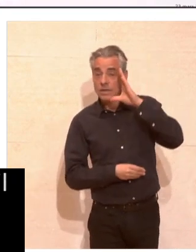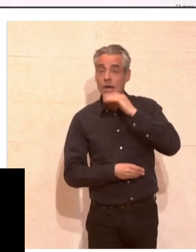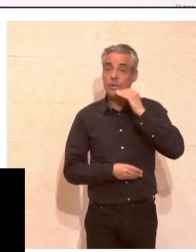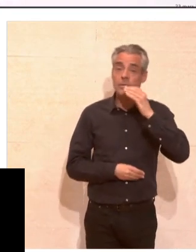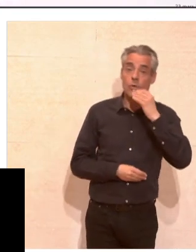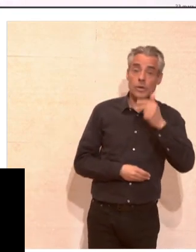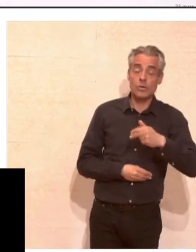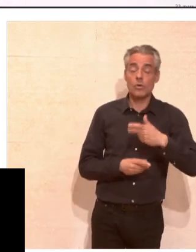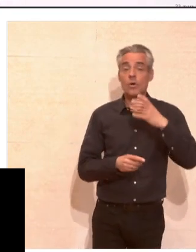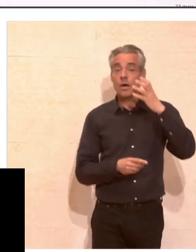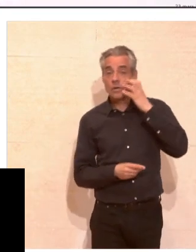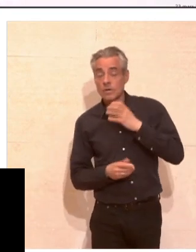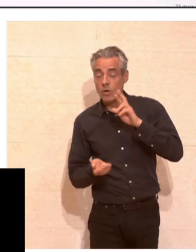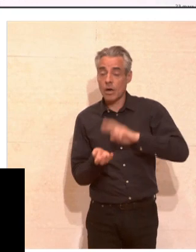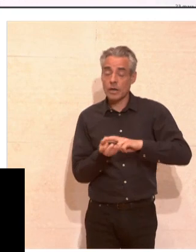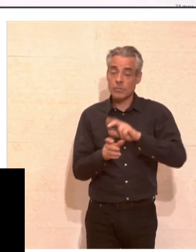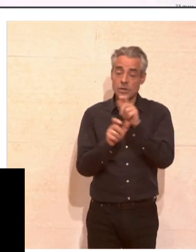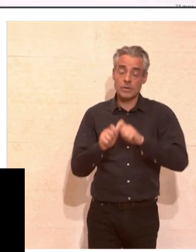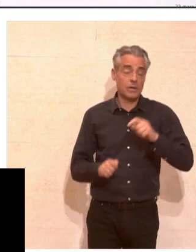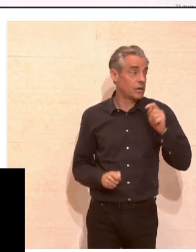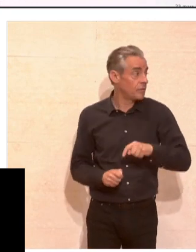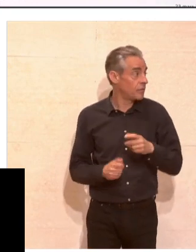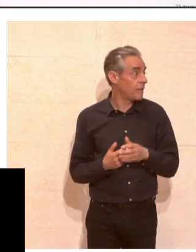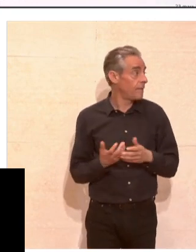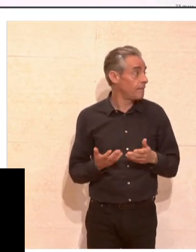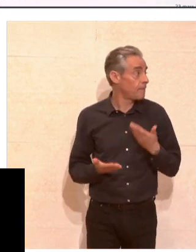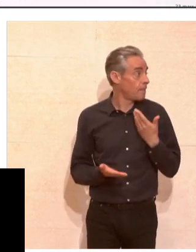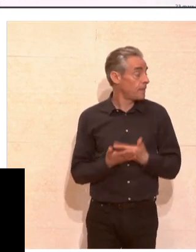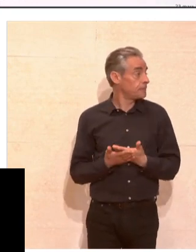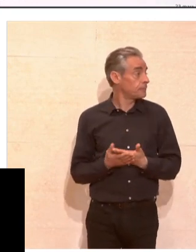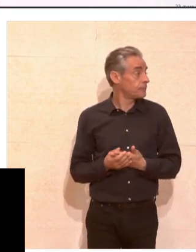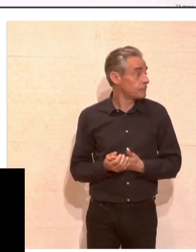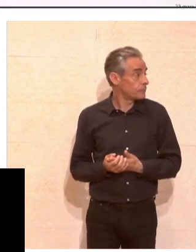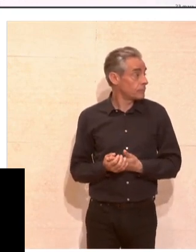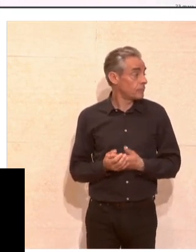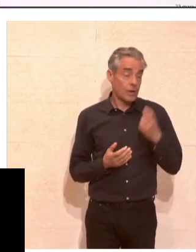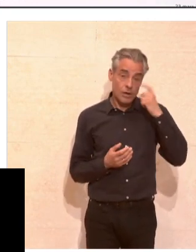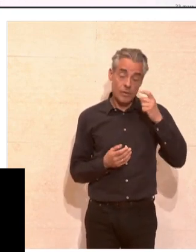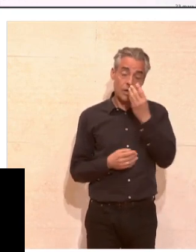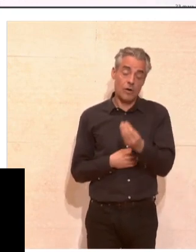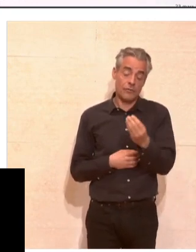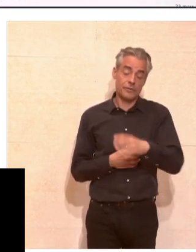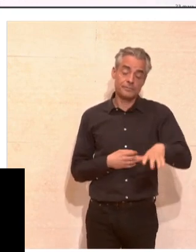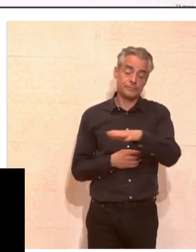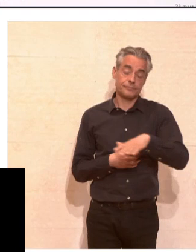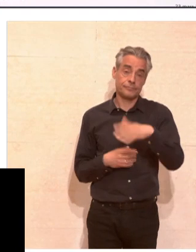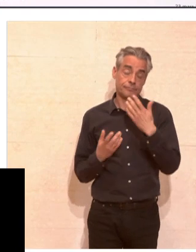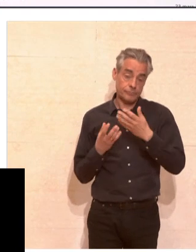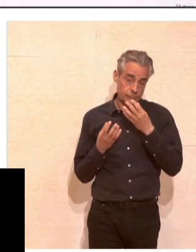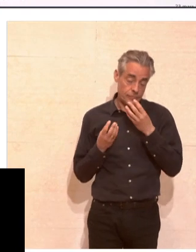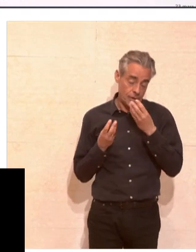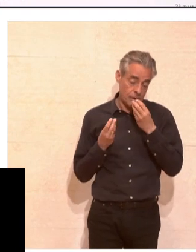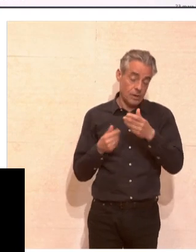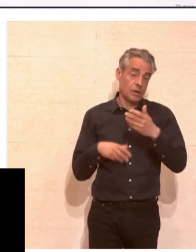de phase chez les adolescents, respecter le rythme, je pense que ça va être le mot d'ordre. Et puis voilà, à noter que les enfants sont particulièrement